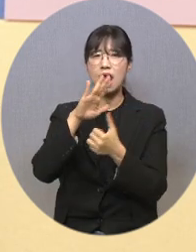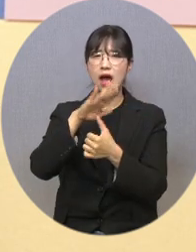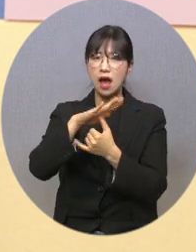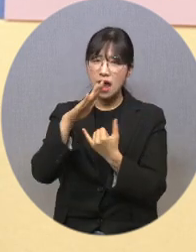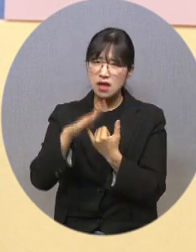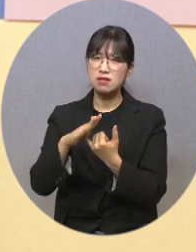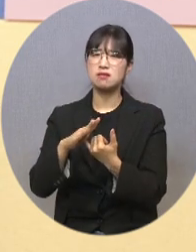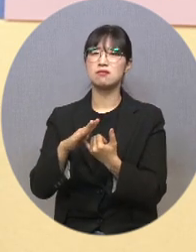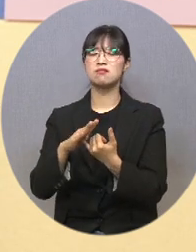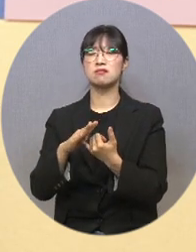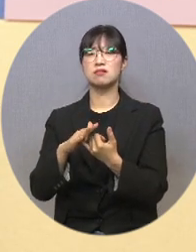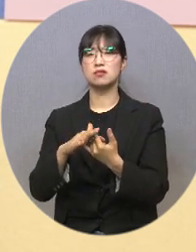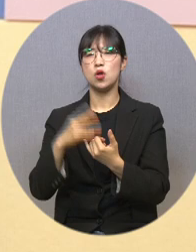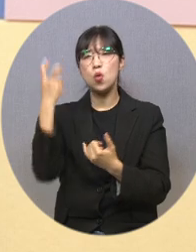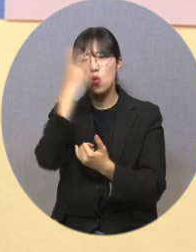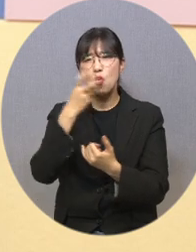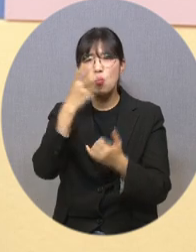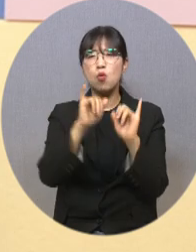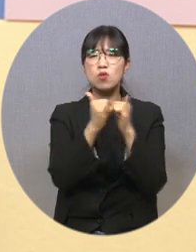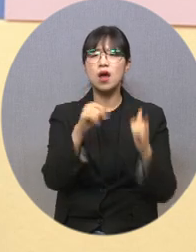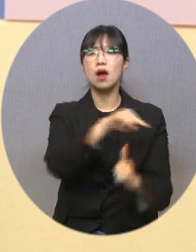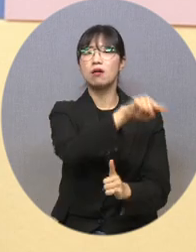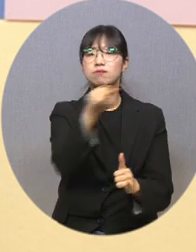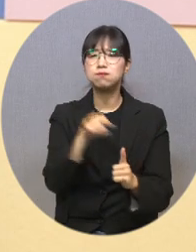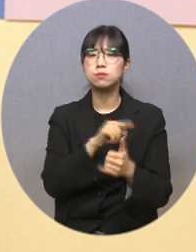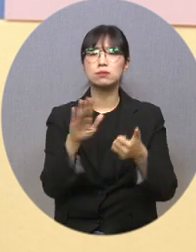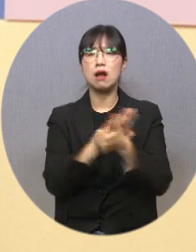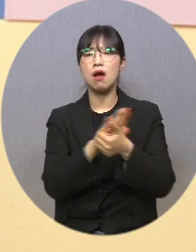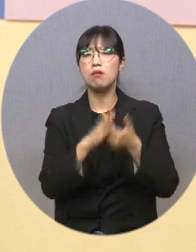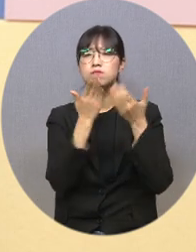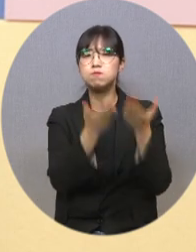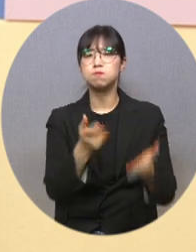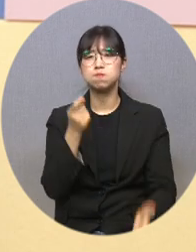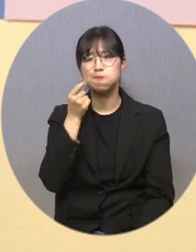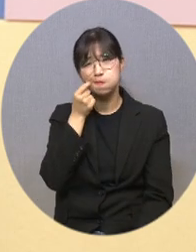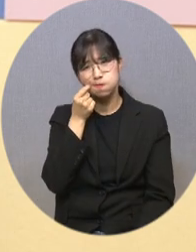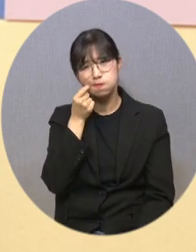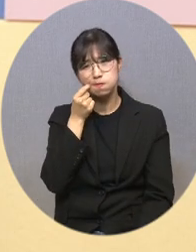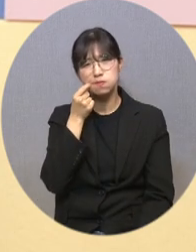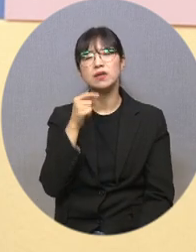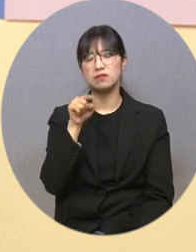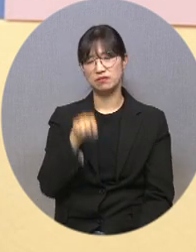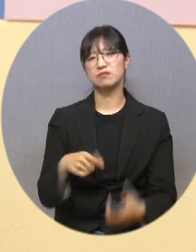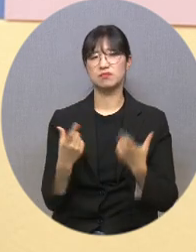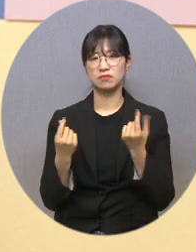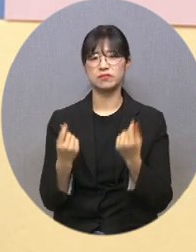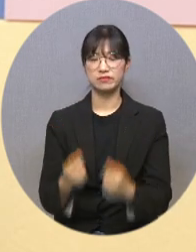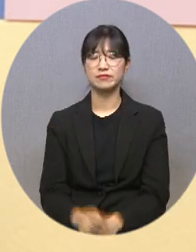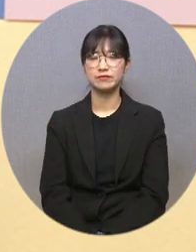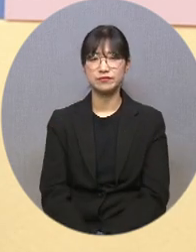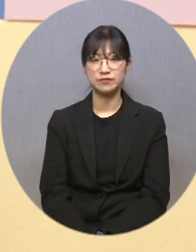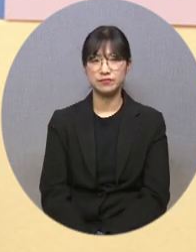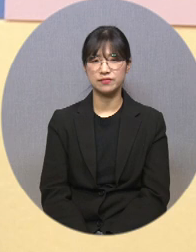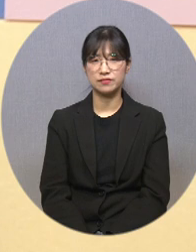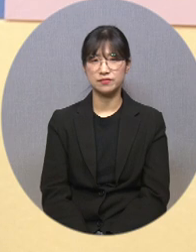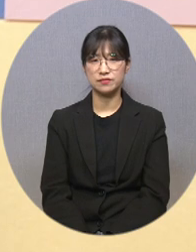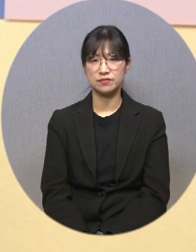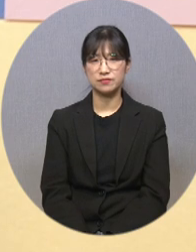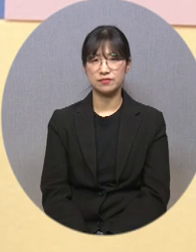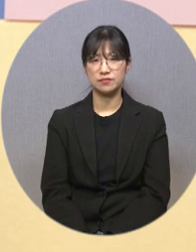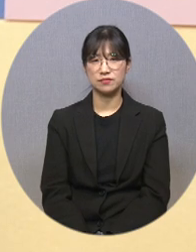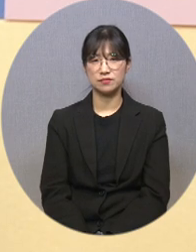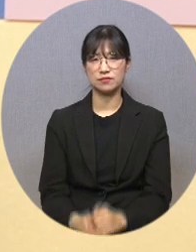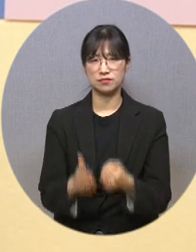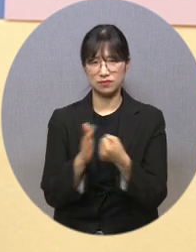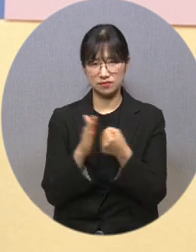있는 종사자 처우 개선은 우리가 제대로 대우를 못하고 있다. 못해주고 있다. 이렇게 이야기를 할 수 있겠죠. 그래서